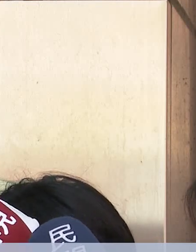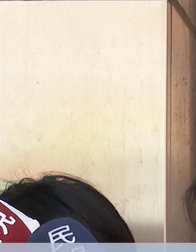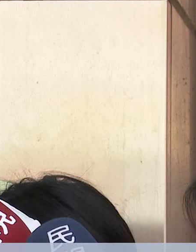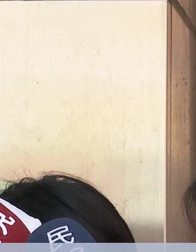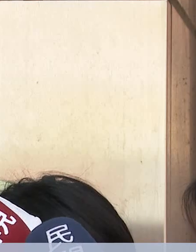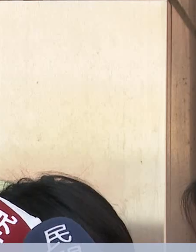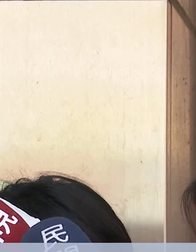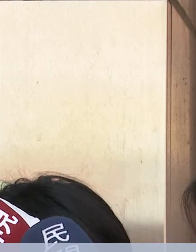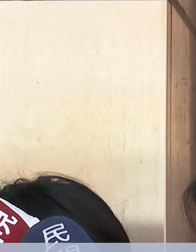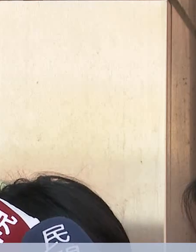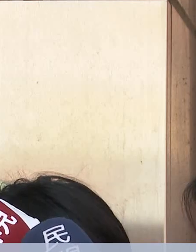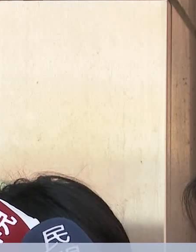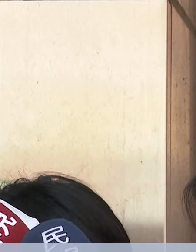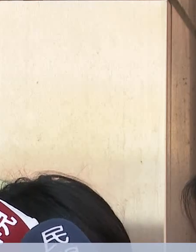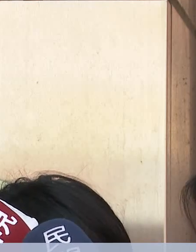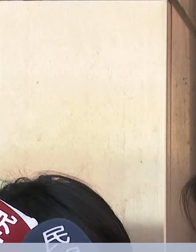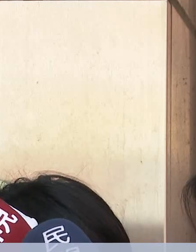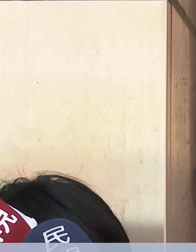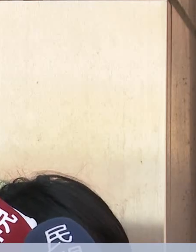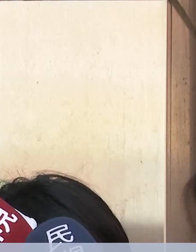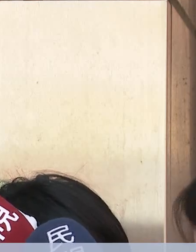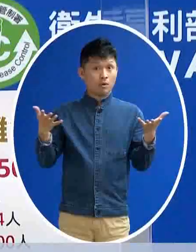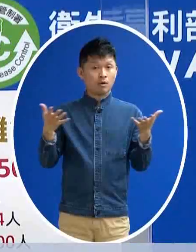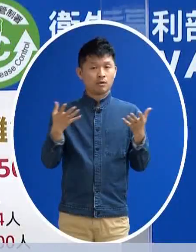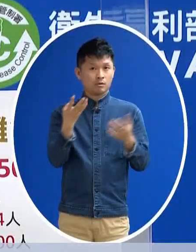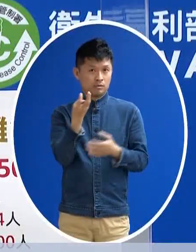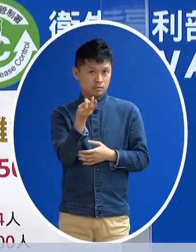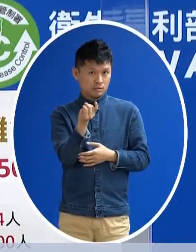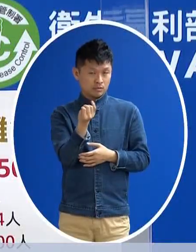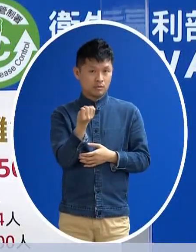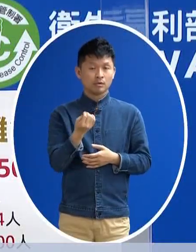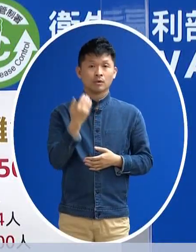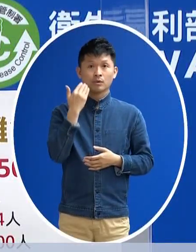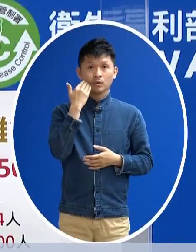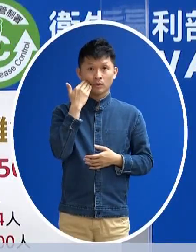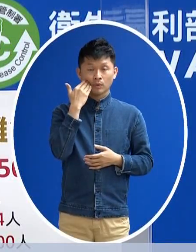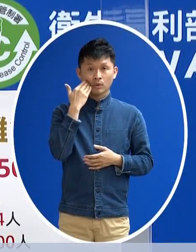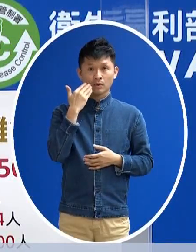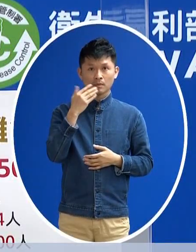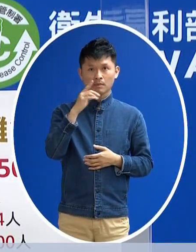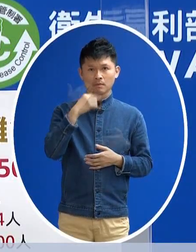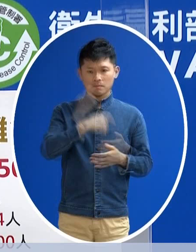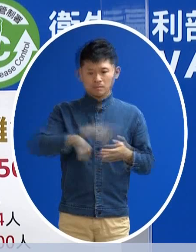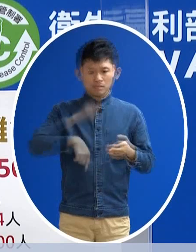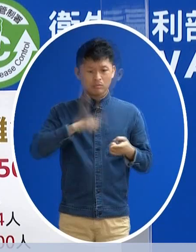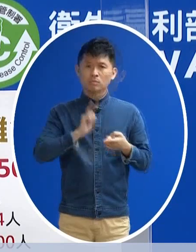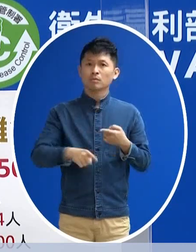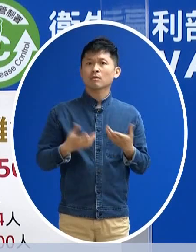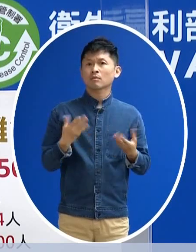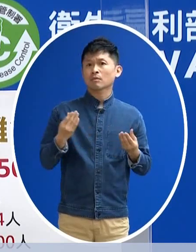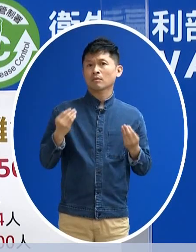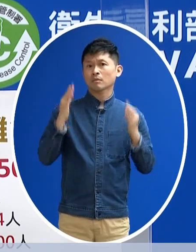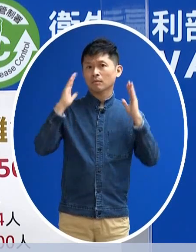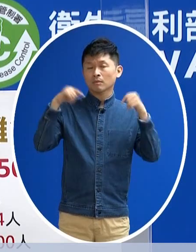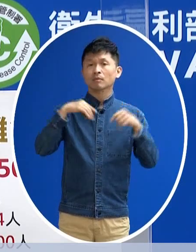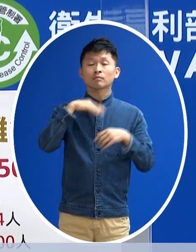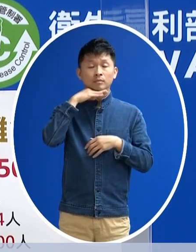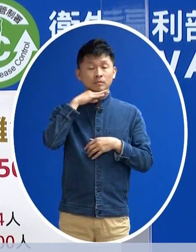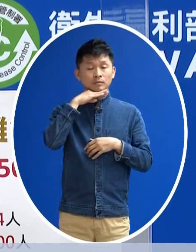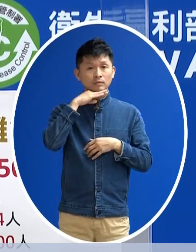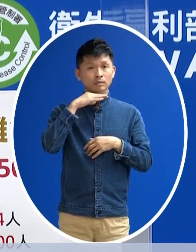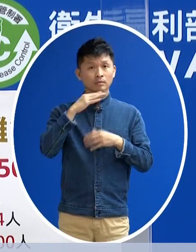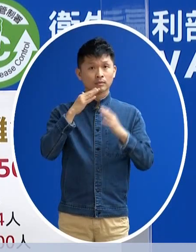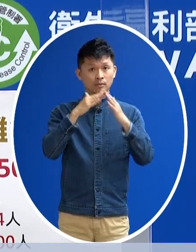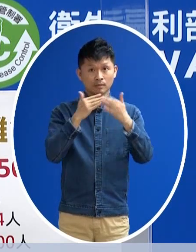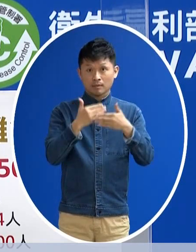值的改变来确认它的一个病毒的感染。 有症状那就要采，好，那没有症状居家隔离满的时候我们